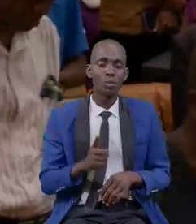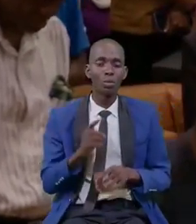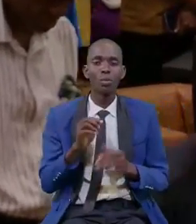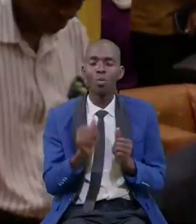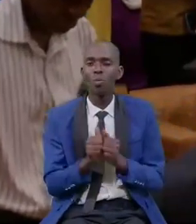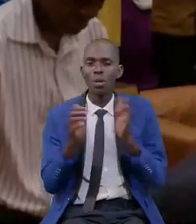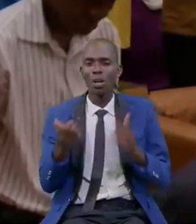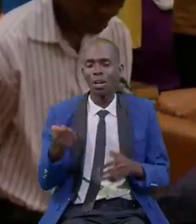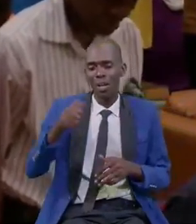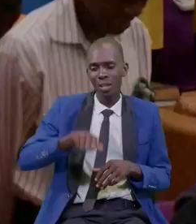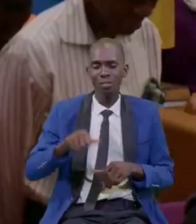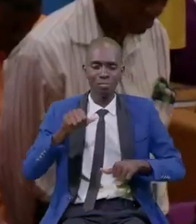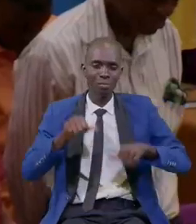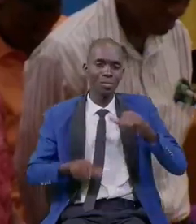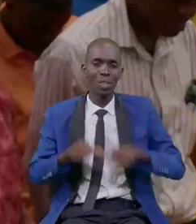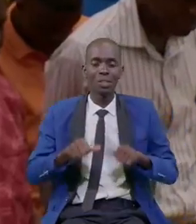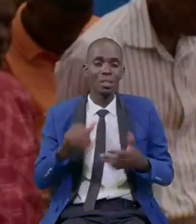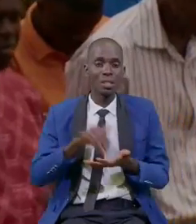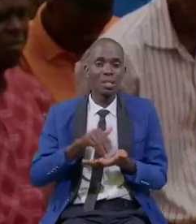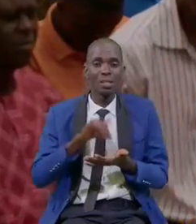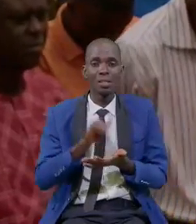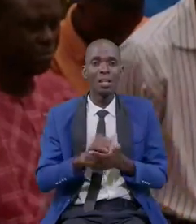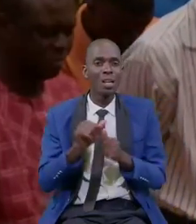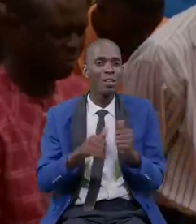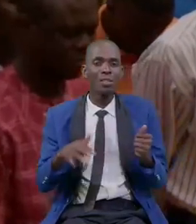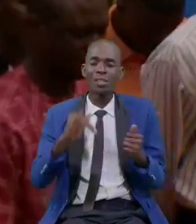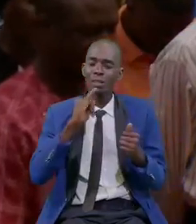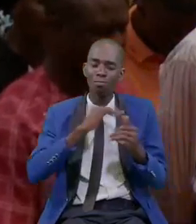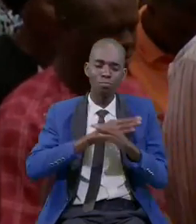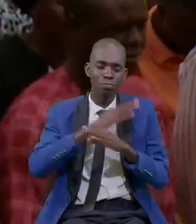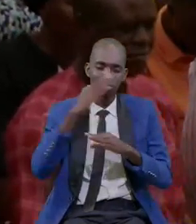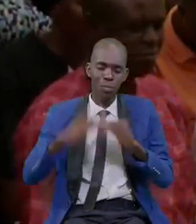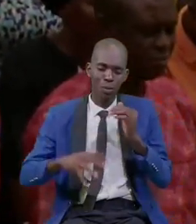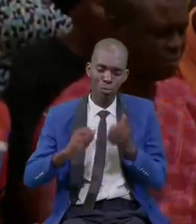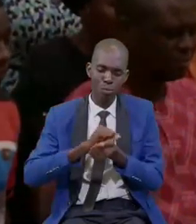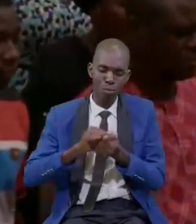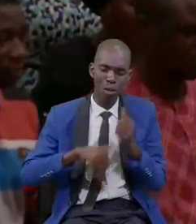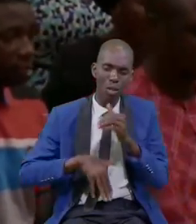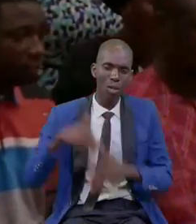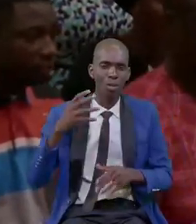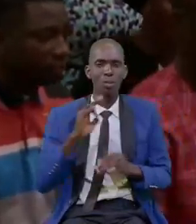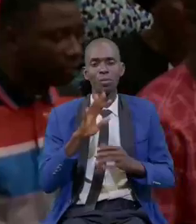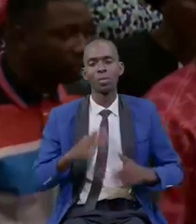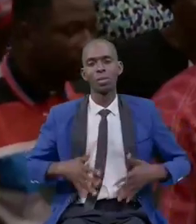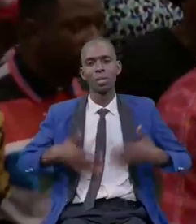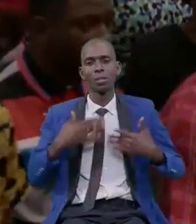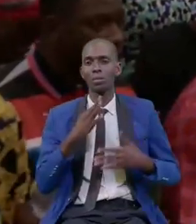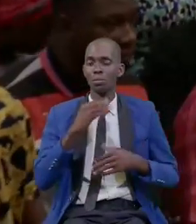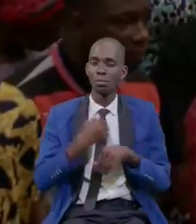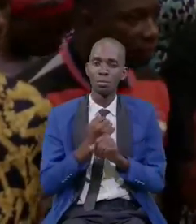la raideur de cou, sans nul doute, que tu sois purifié de votre cœur